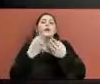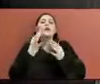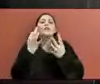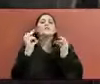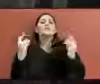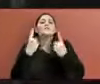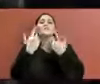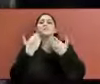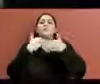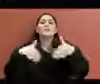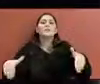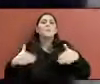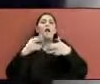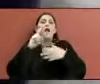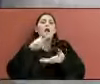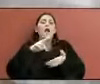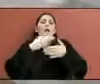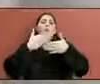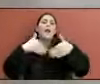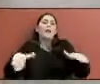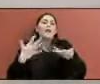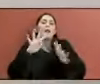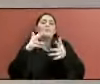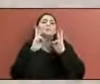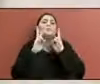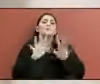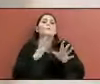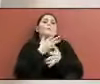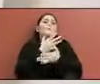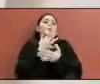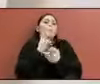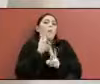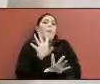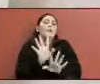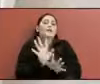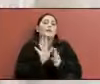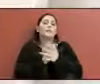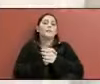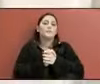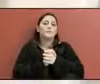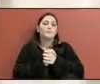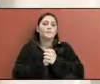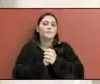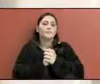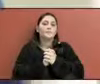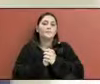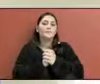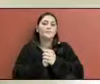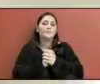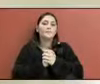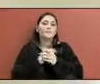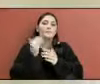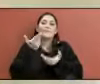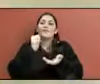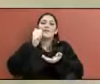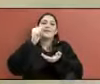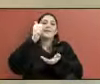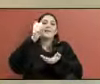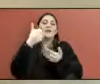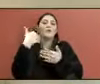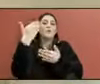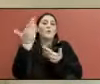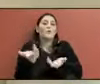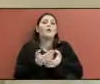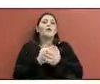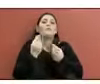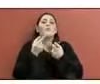sınırlamayla karşılaşmadım şu ana kadar. O yüzden belediye başkanımız hakikaten bu noktada çok duyarlı. Önümüzdeki günlerde çok farklı